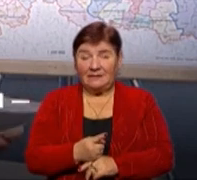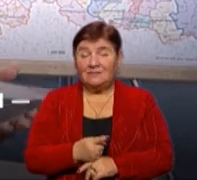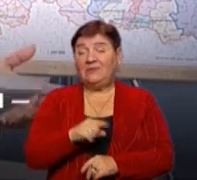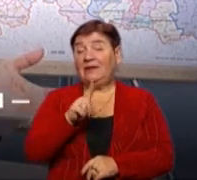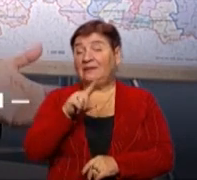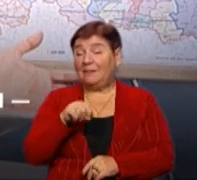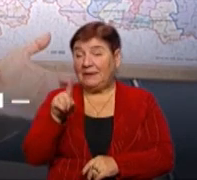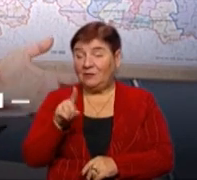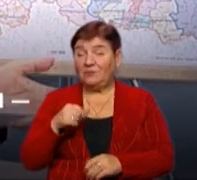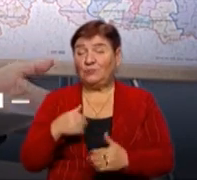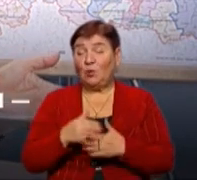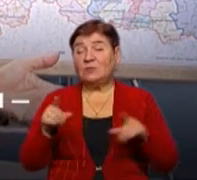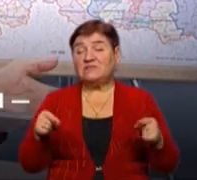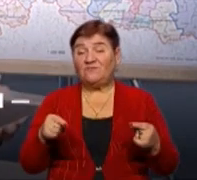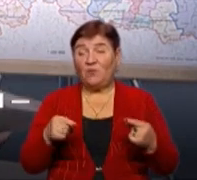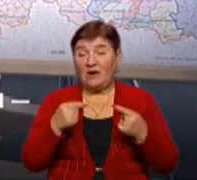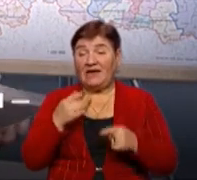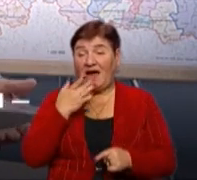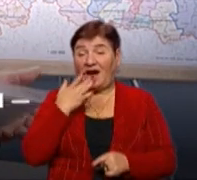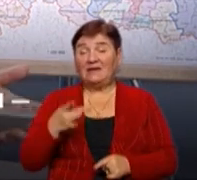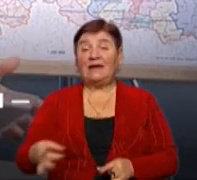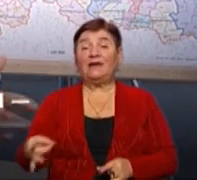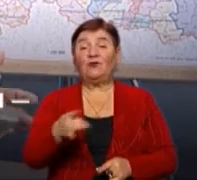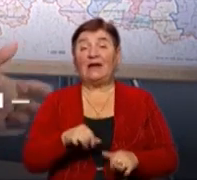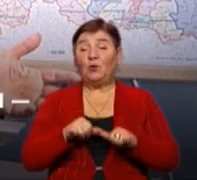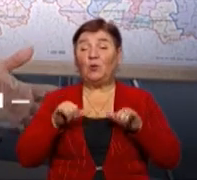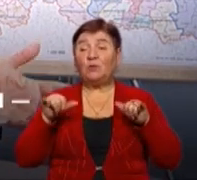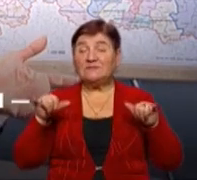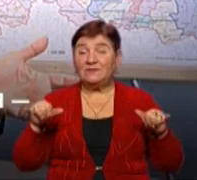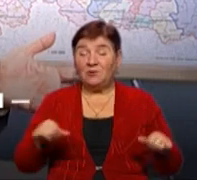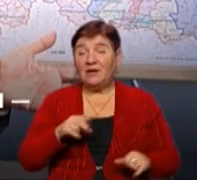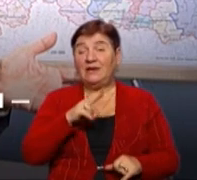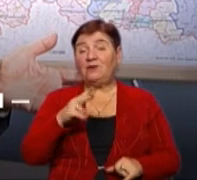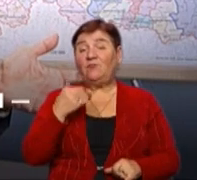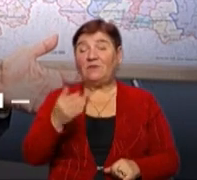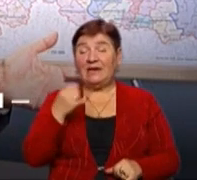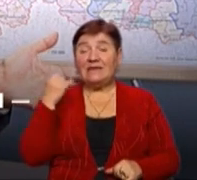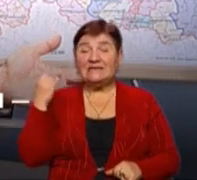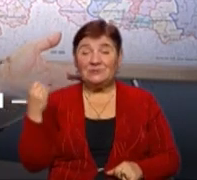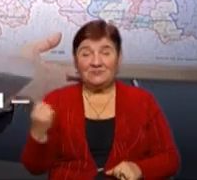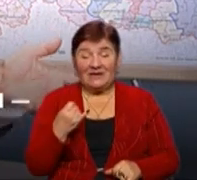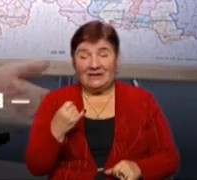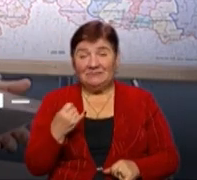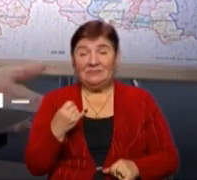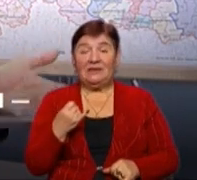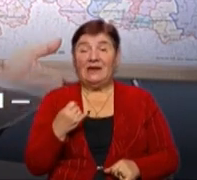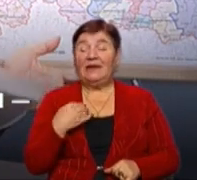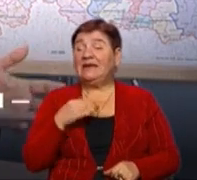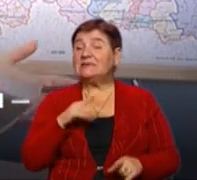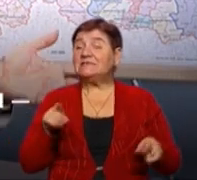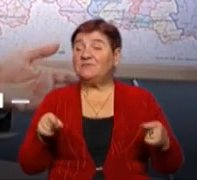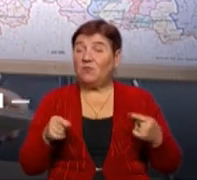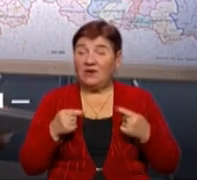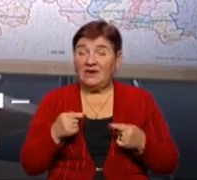наміток від аж до створення, наприклад, Ради регіонального розвитку, яку ми ініціювали свого часу. Вона не